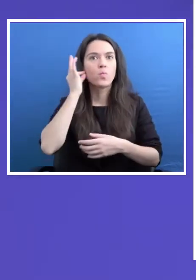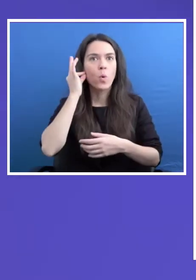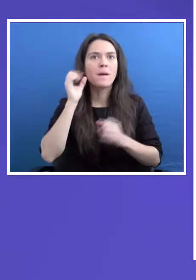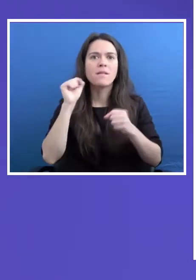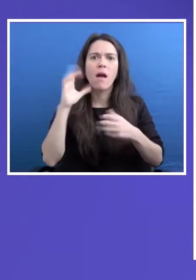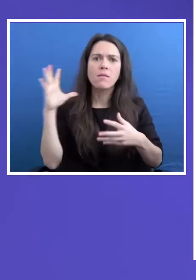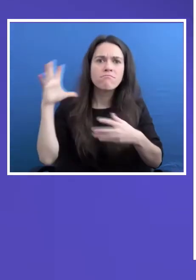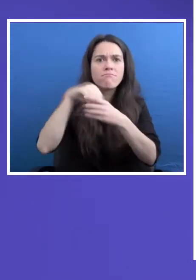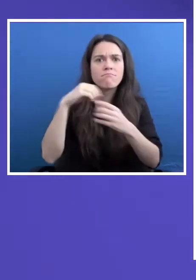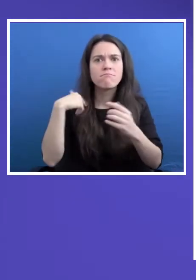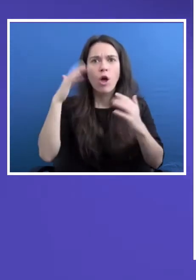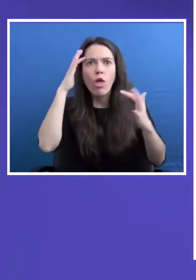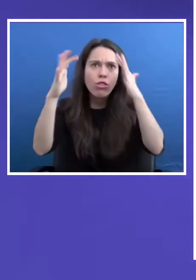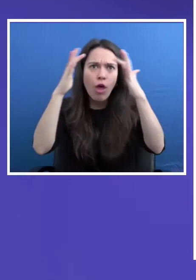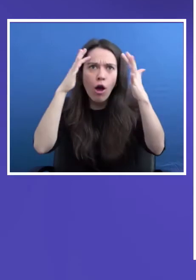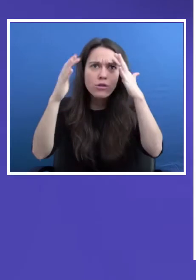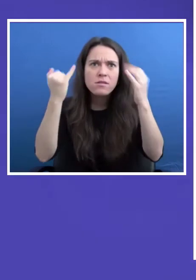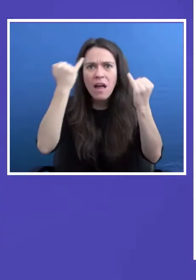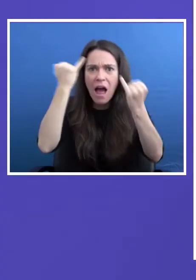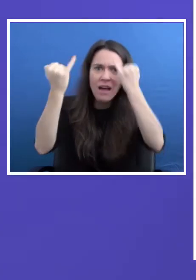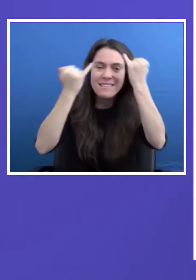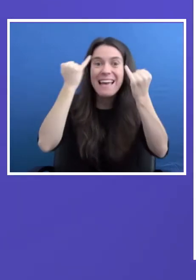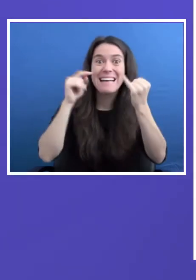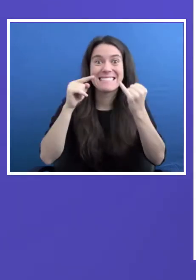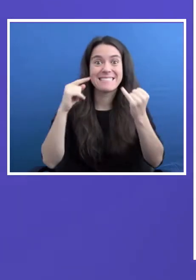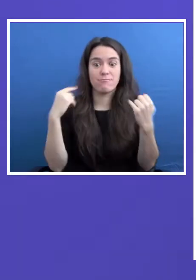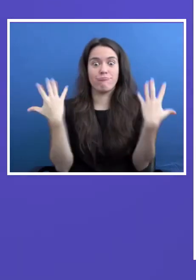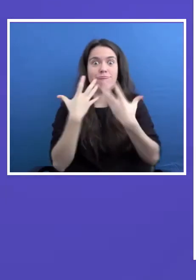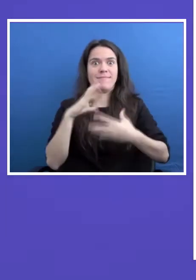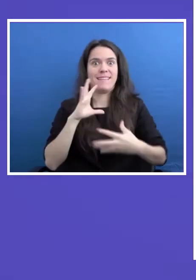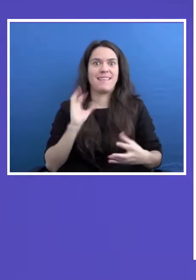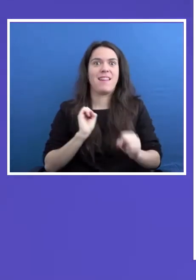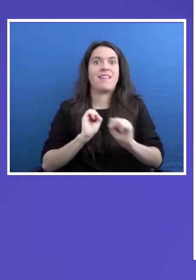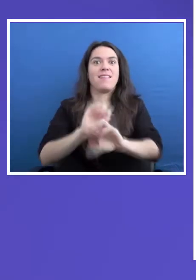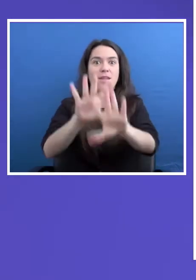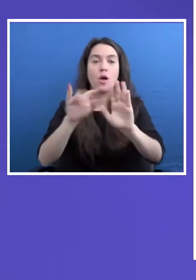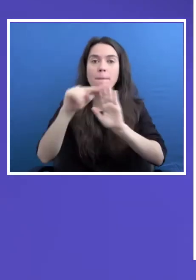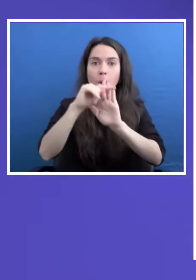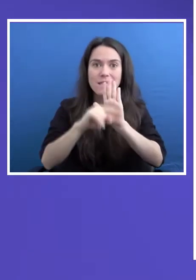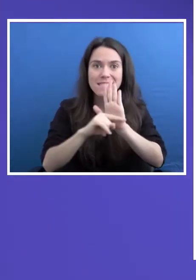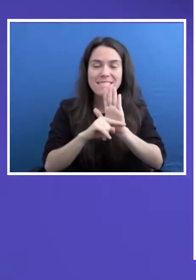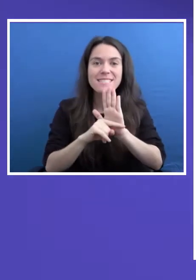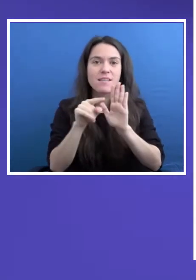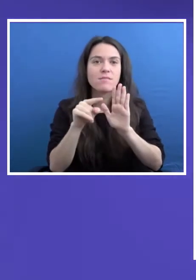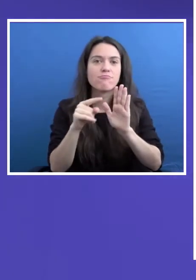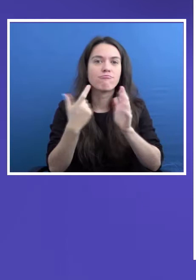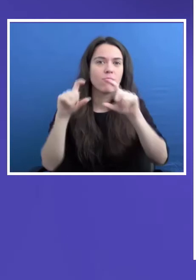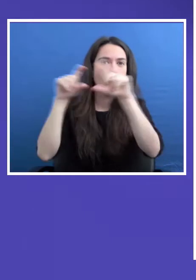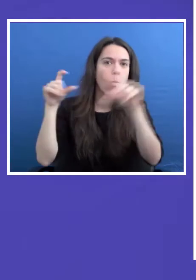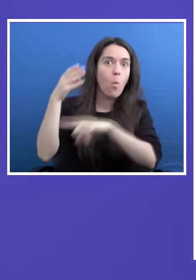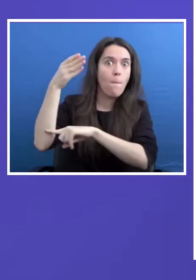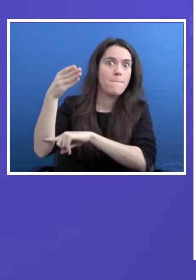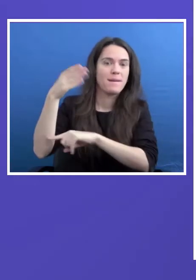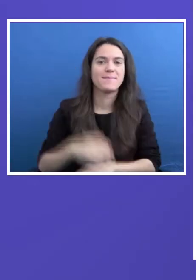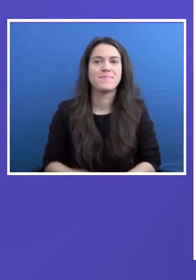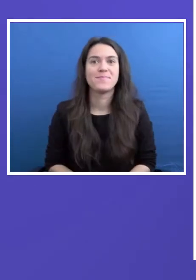انها بتخلي الواحد يشوف على ارض الواقع المراه بتعيش ازاي. زي عندنا في مصر، احنا مثلا من 2017 المرأة كان احنا